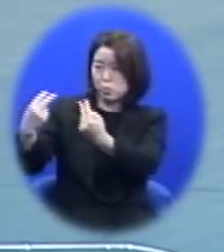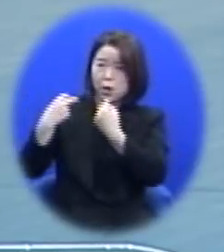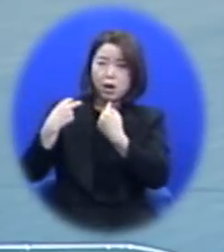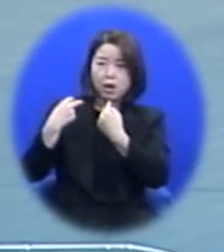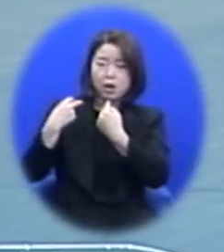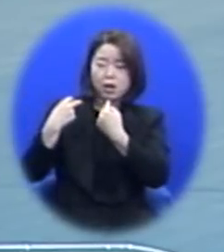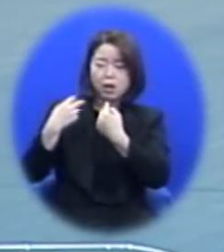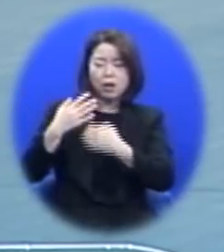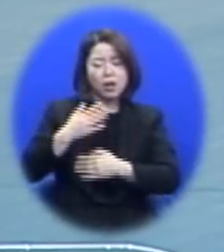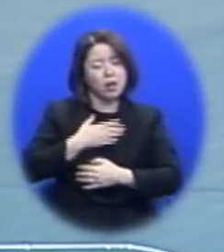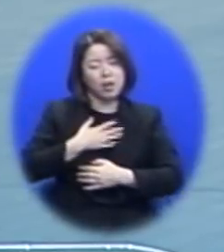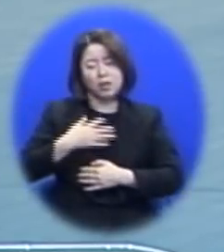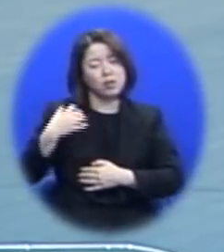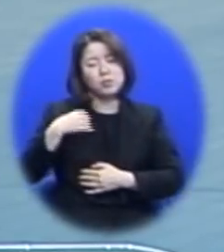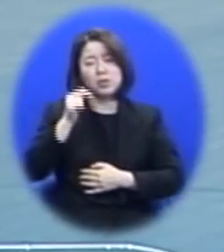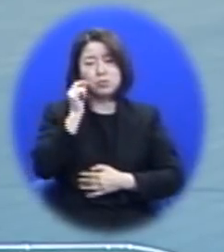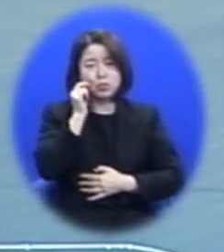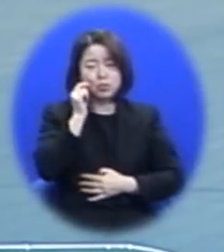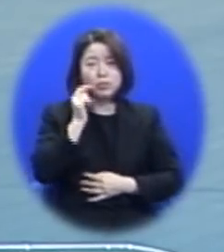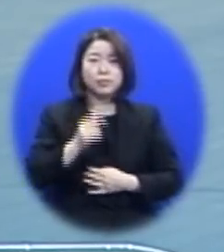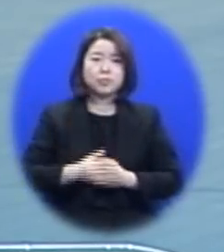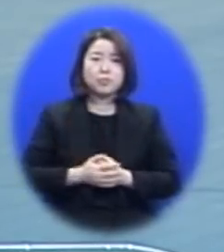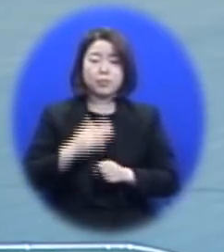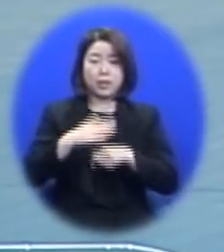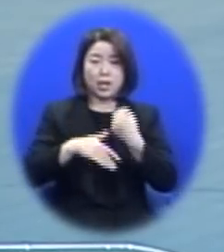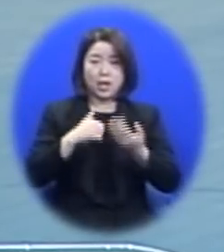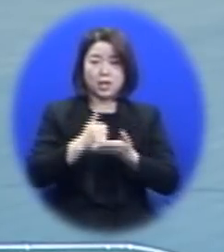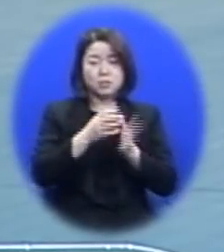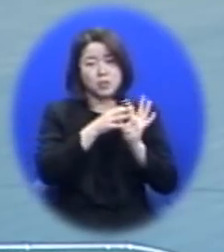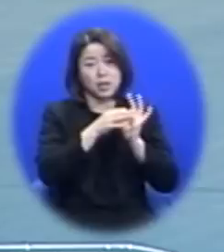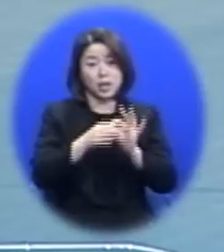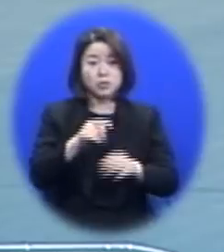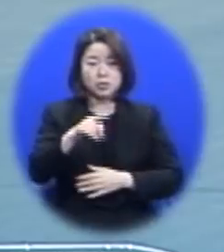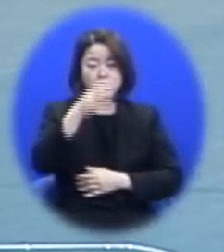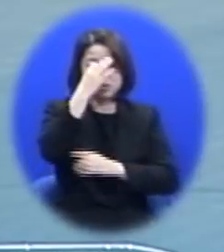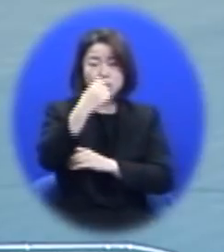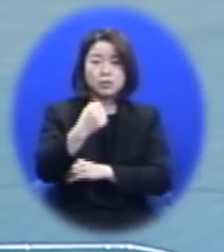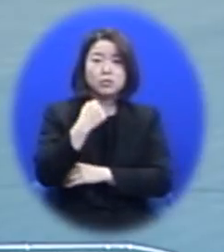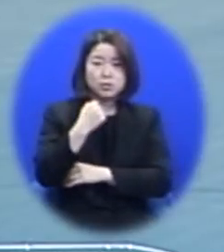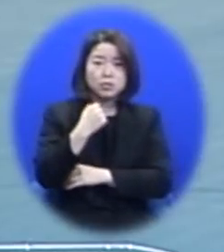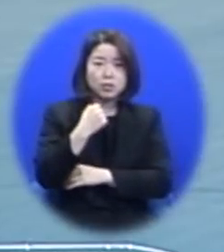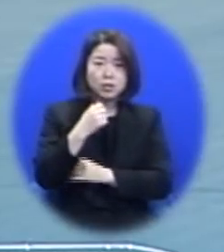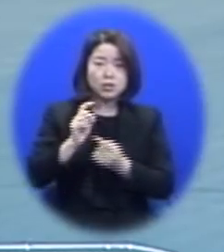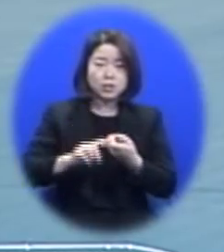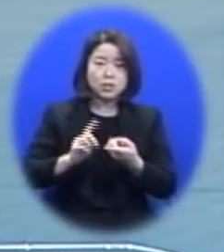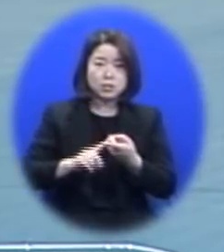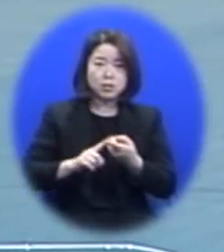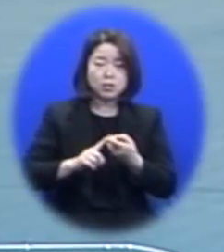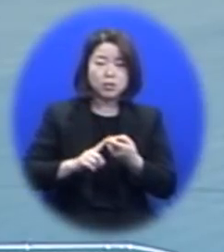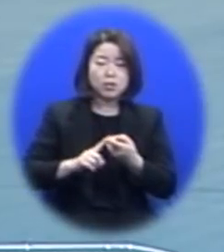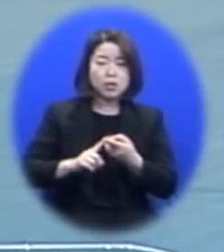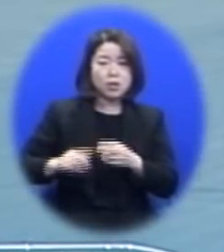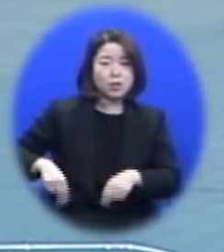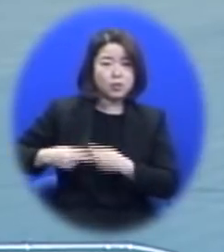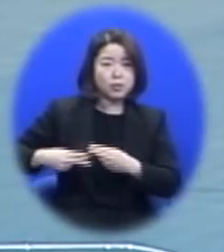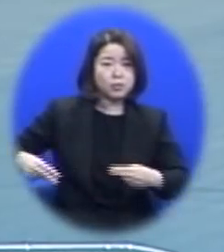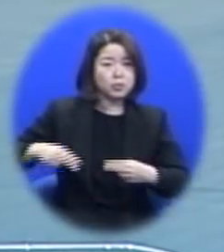하나님, 저 이거 감당을 못하겠습니다. 그런데 하나님이 계속해서 그 능력을 그 수도사에게